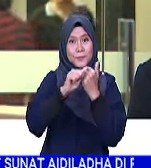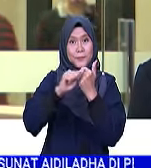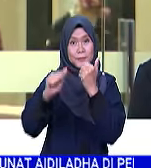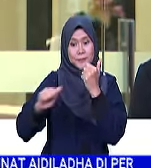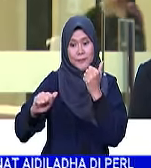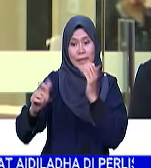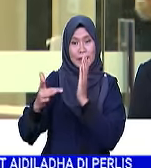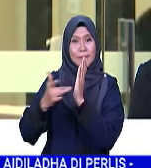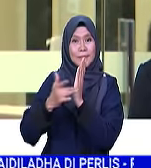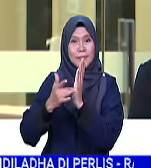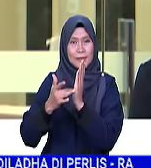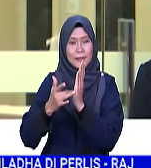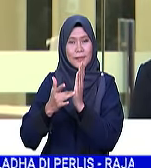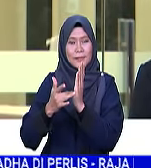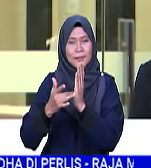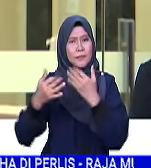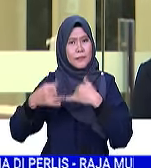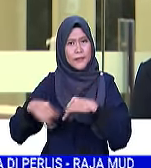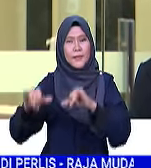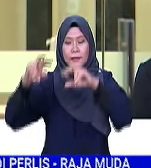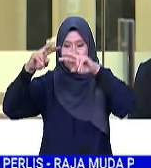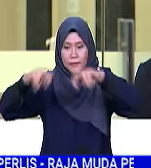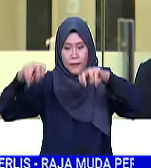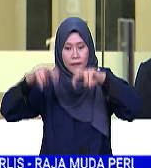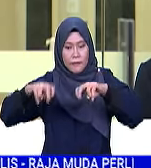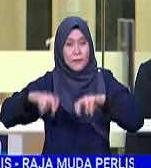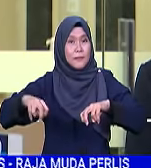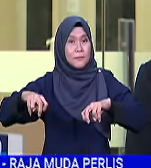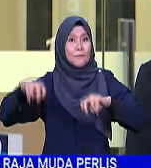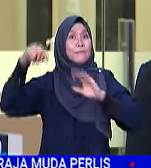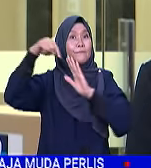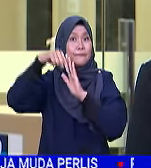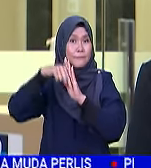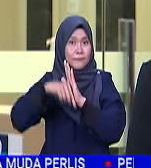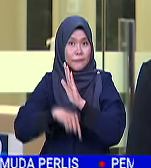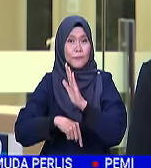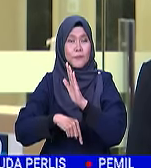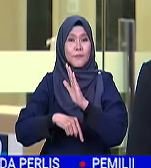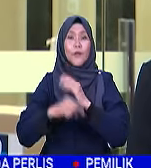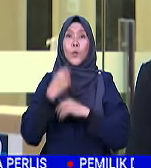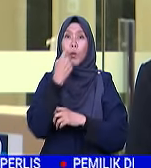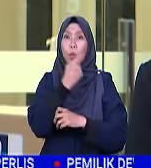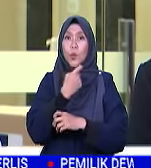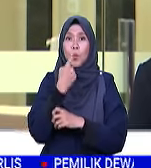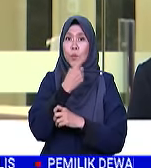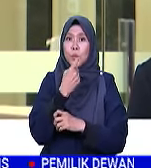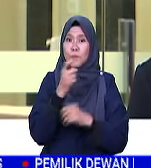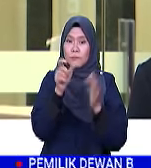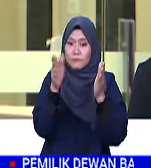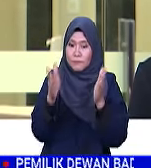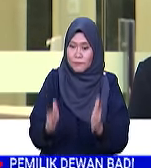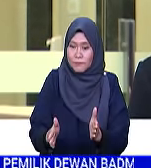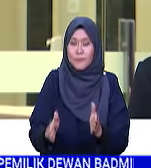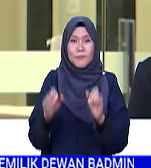jawatankuasa teknikal sedang mengkaji secara detail di siapa yang boleh